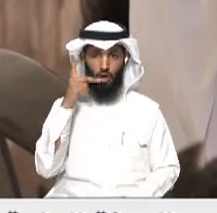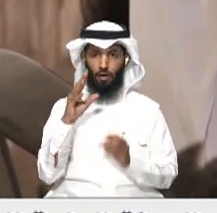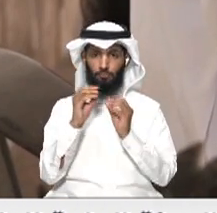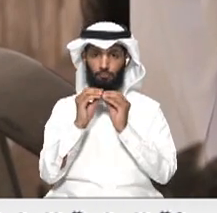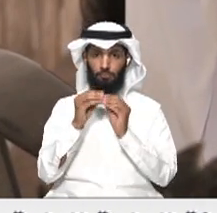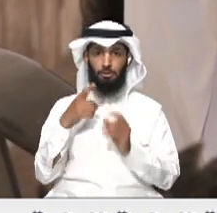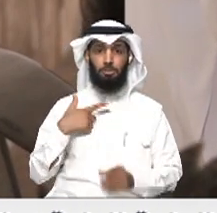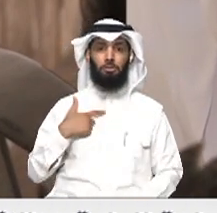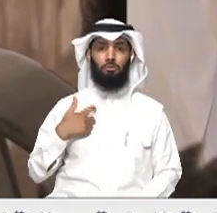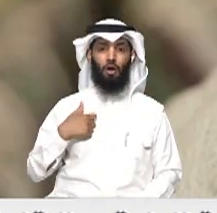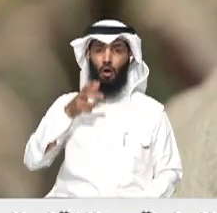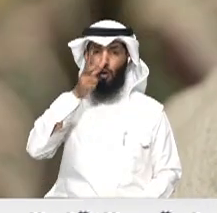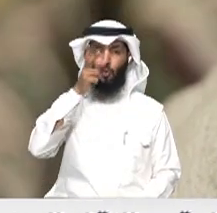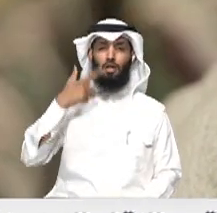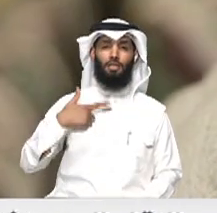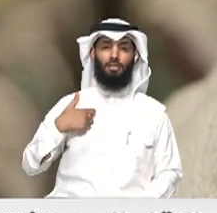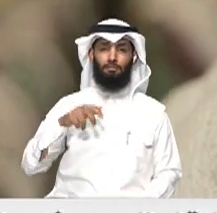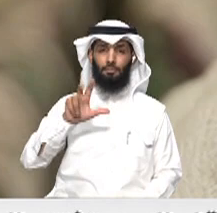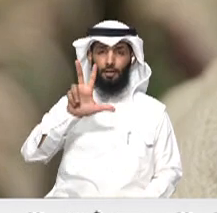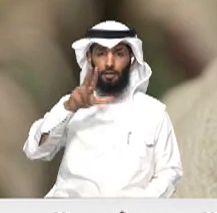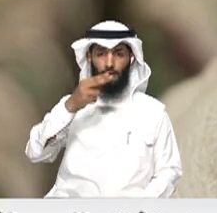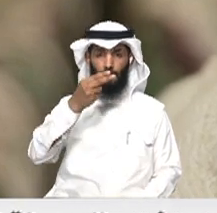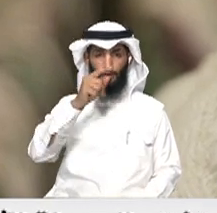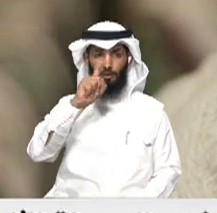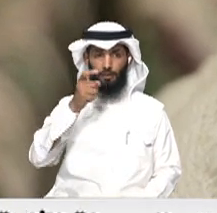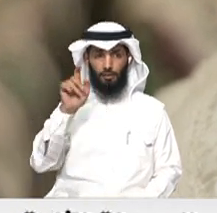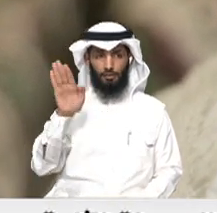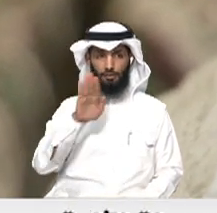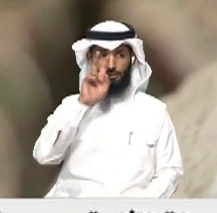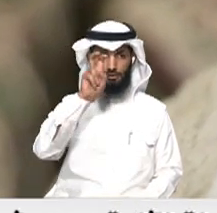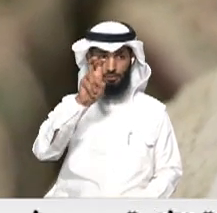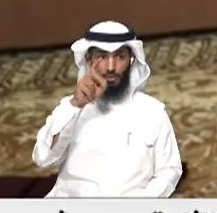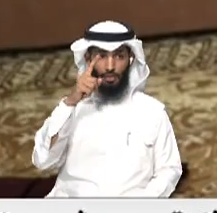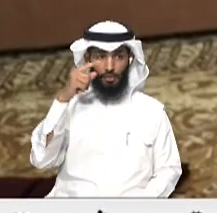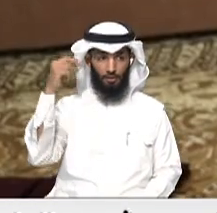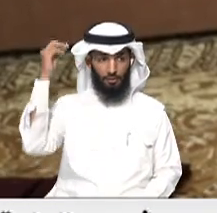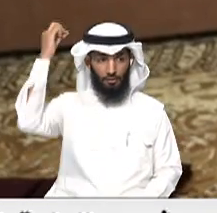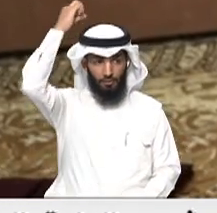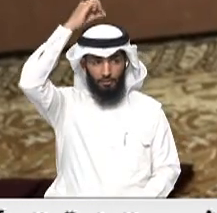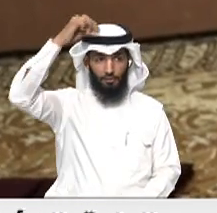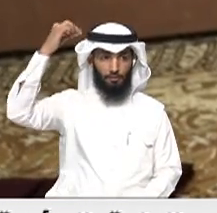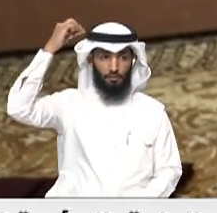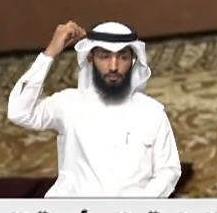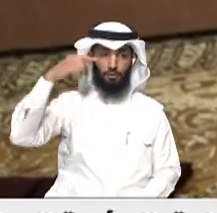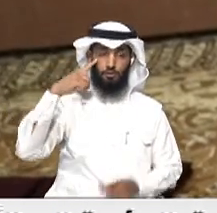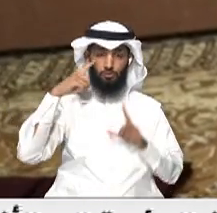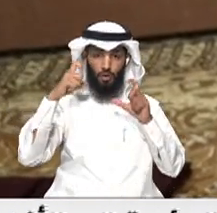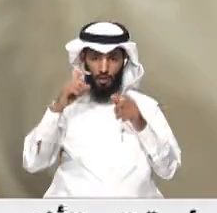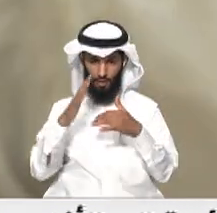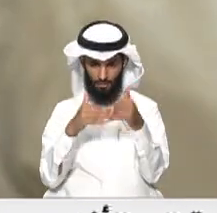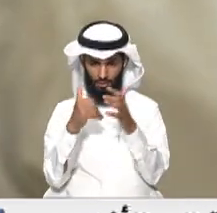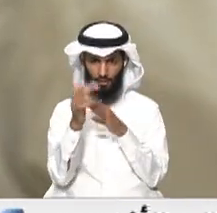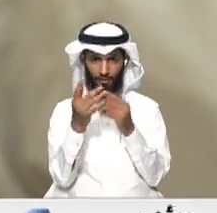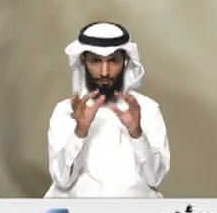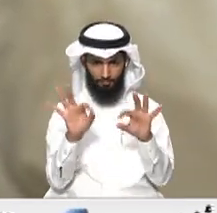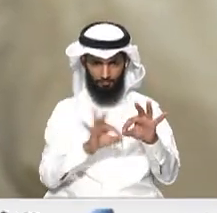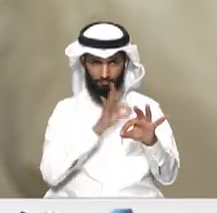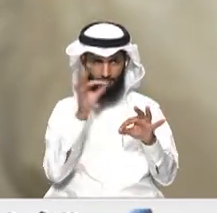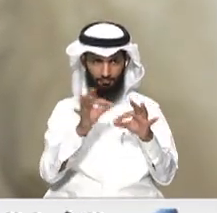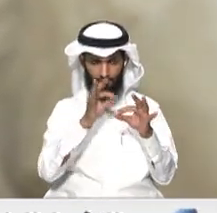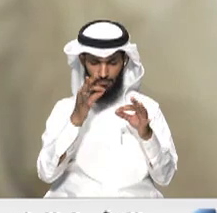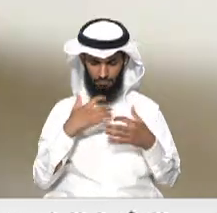عرصة كواري. يضع الداودي العمامة الصورية على رأسه والتي صنعها بيديه